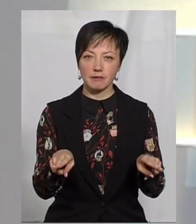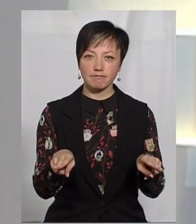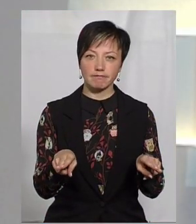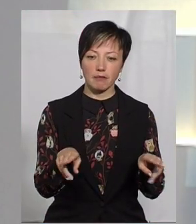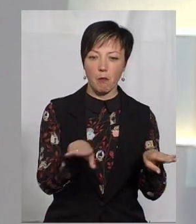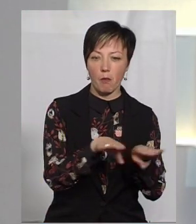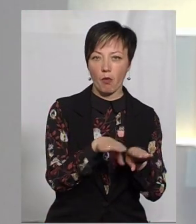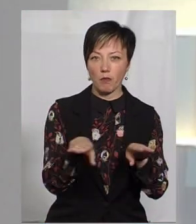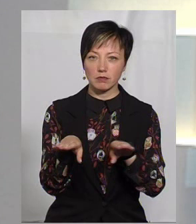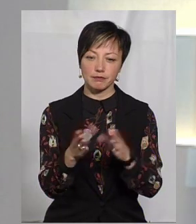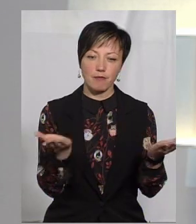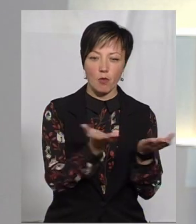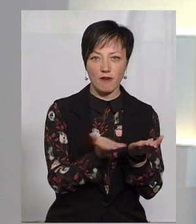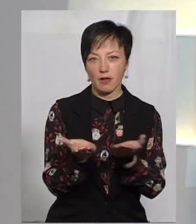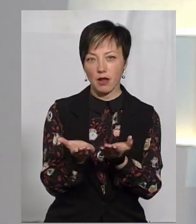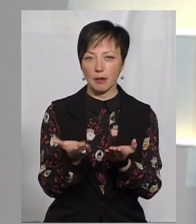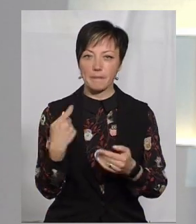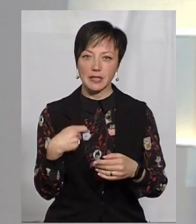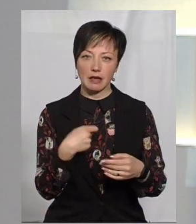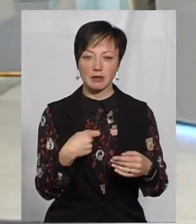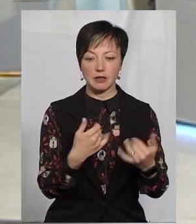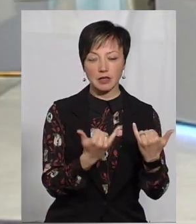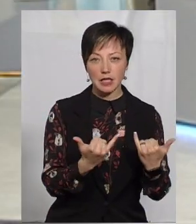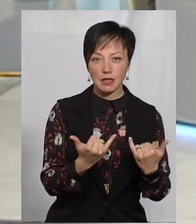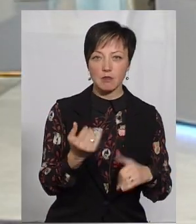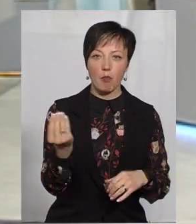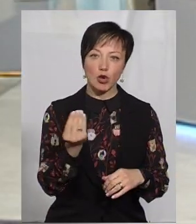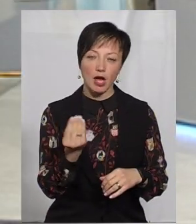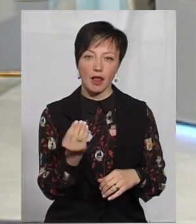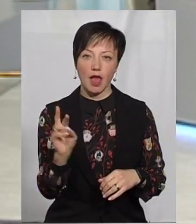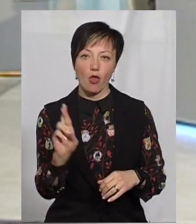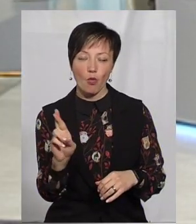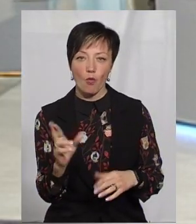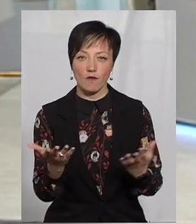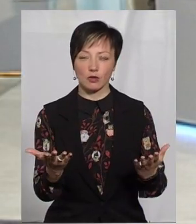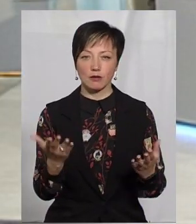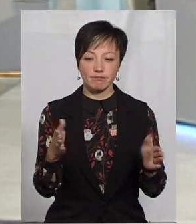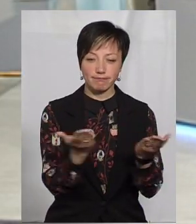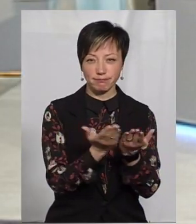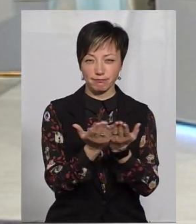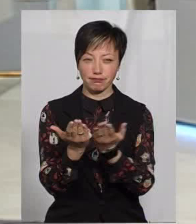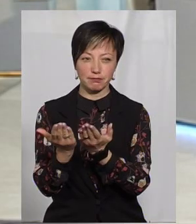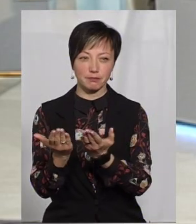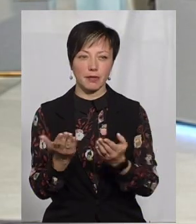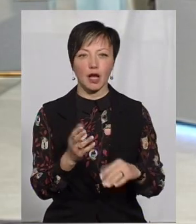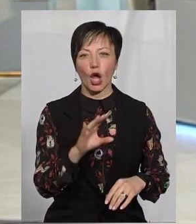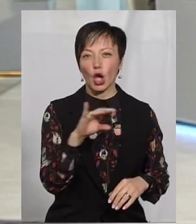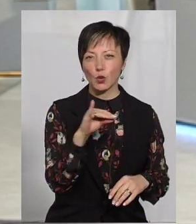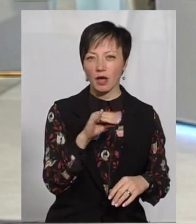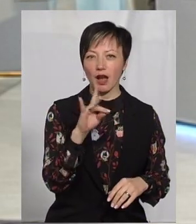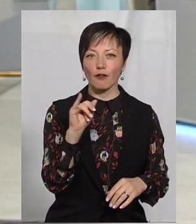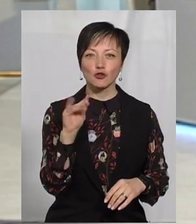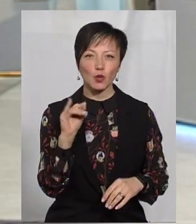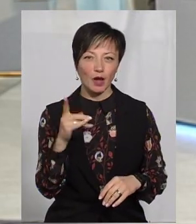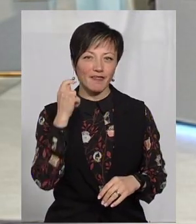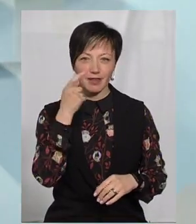робочими поїздками в нашу область нинішнього президента і Порошенка, Януковича, бо думаю, там Ющенка, Кравчука, Кучму з